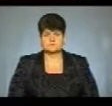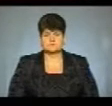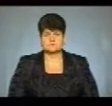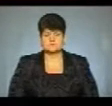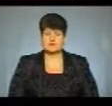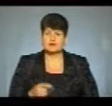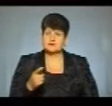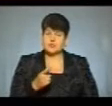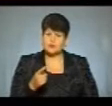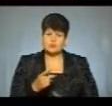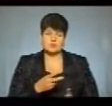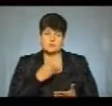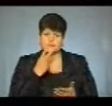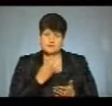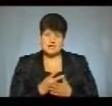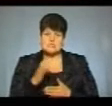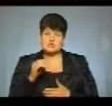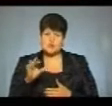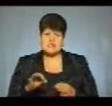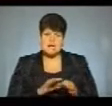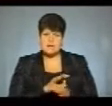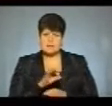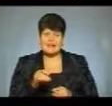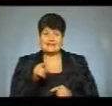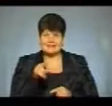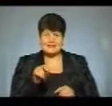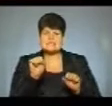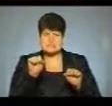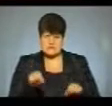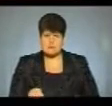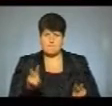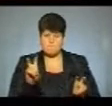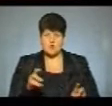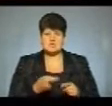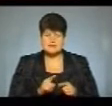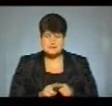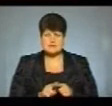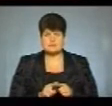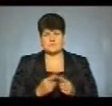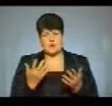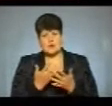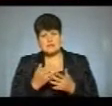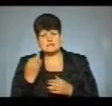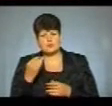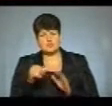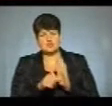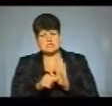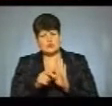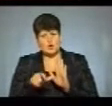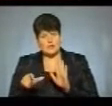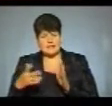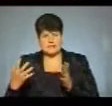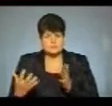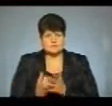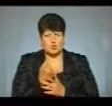В Тернополі презентували соціальний проєкт «Ти зможеш». Це мотиваційні відеоролики, історії про шістьох людей, які досягли